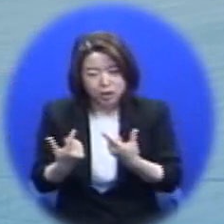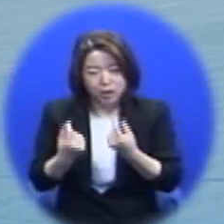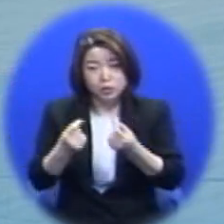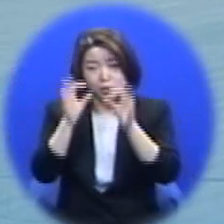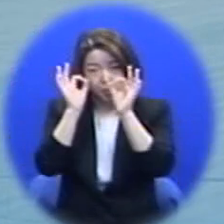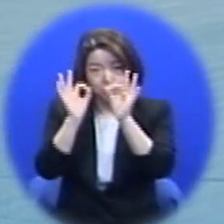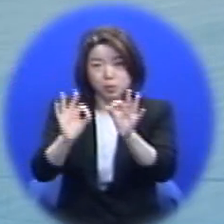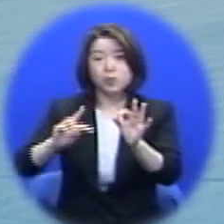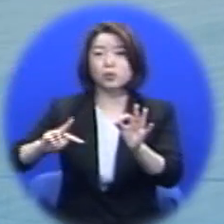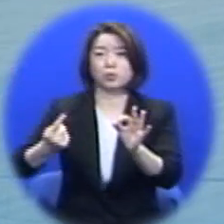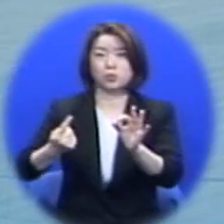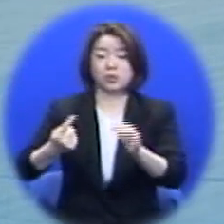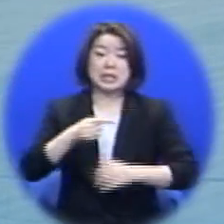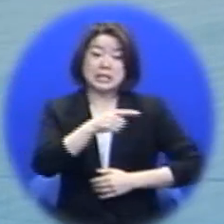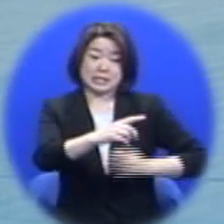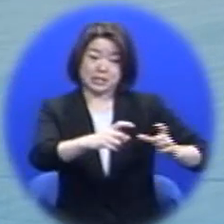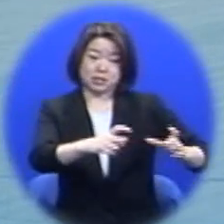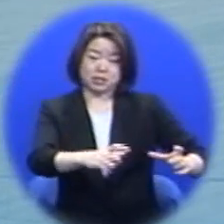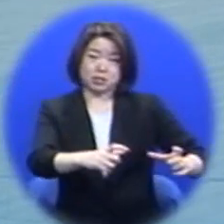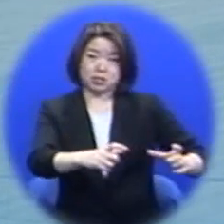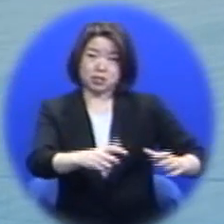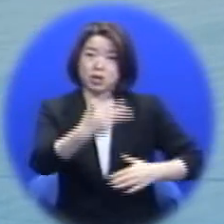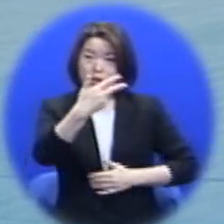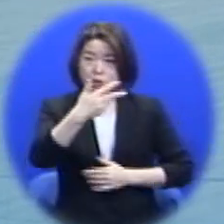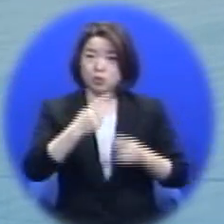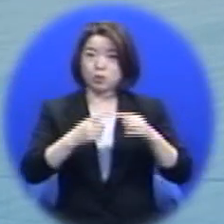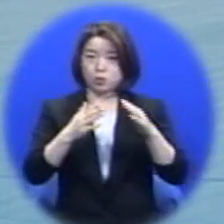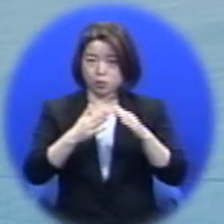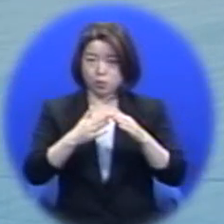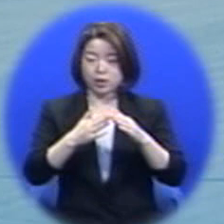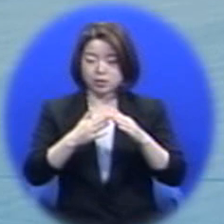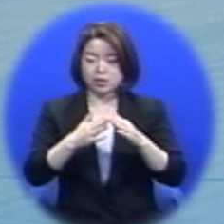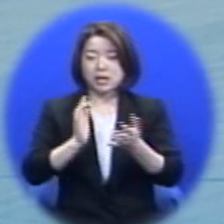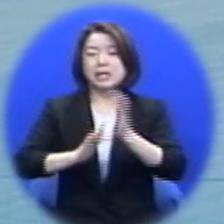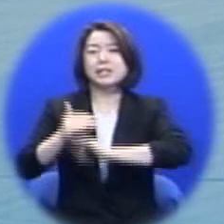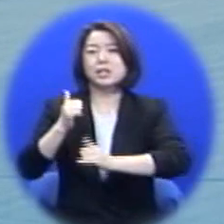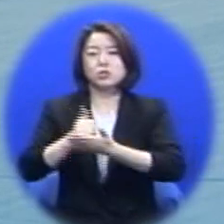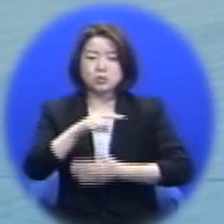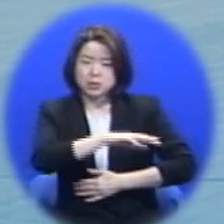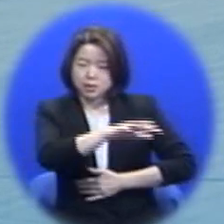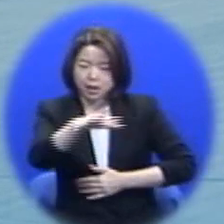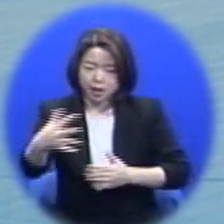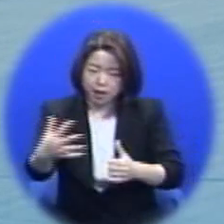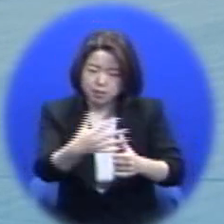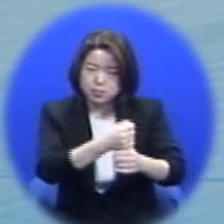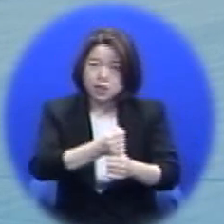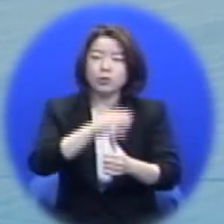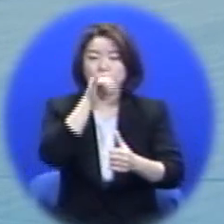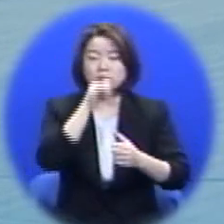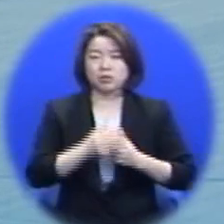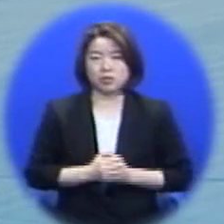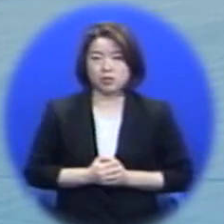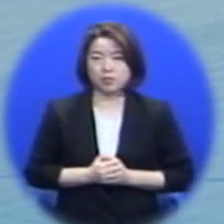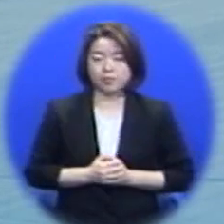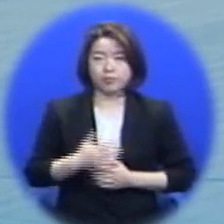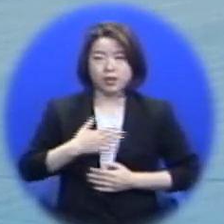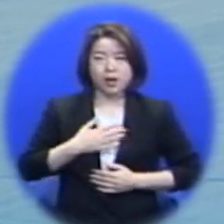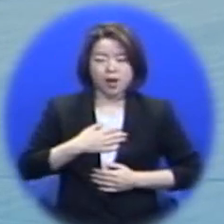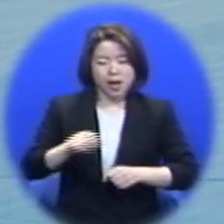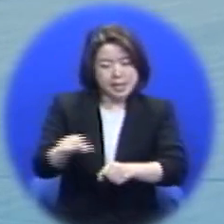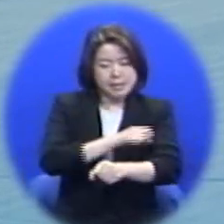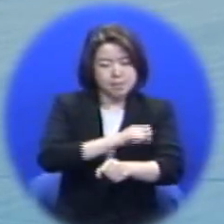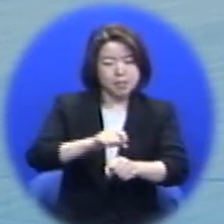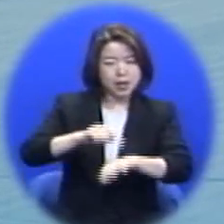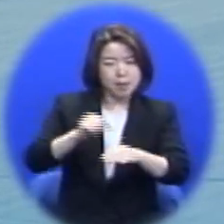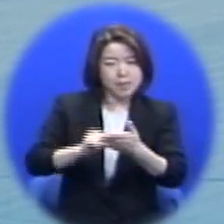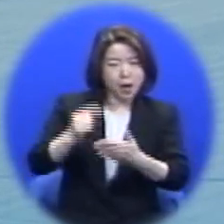그 소아시아의 일곱 교회를 예수님이 붙잡고 계시다. 그런 뜻입니다. 네, 제 마음에 특별하게 와닿은 구절이